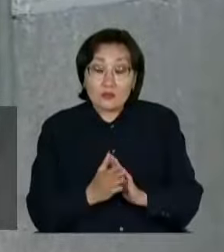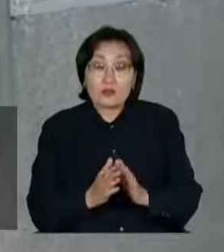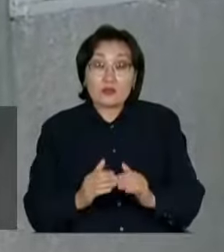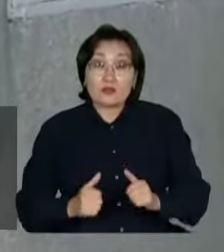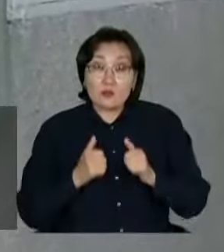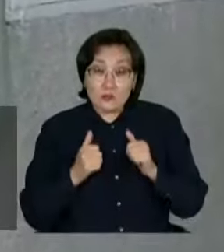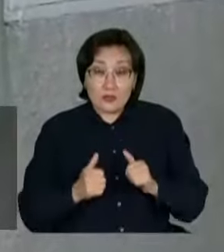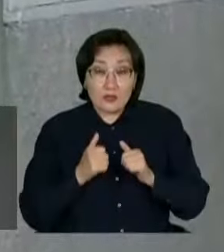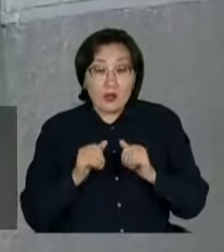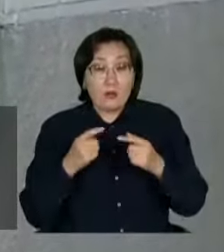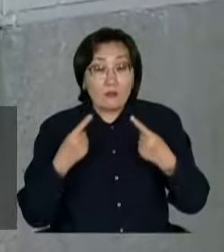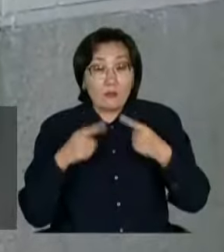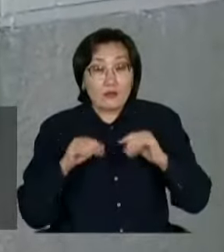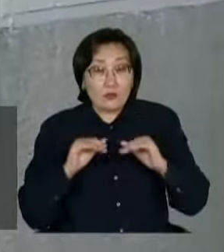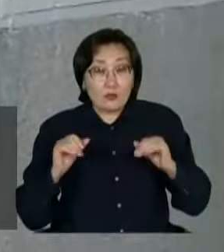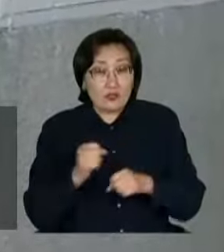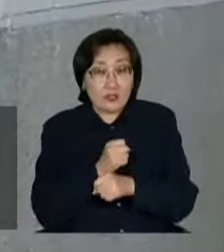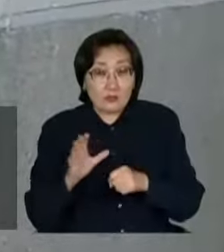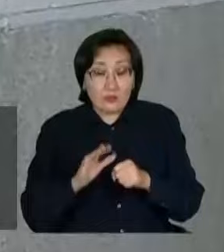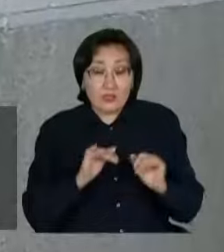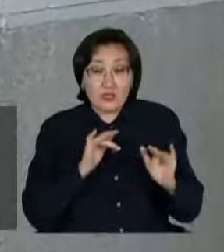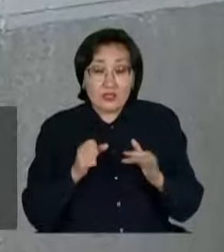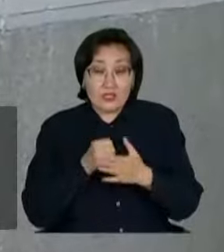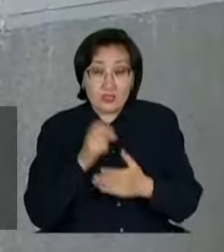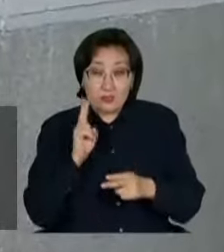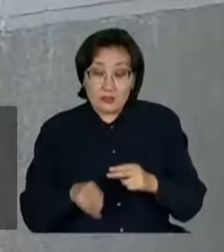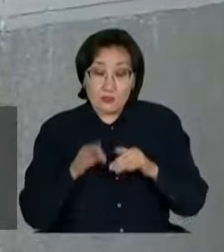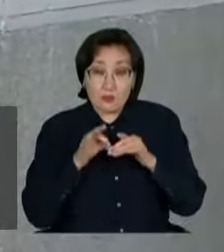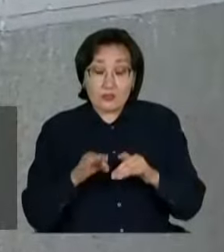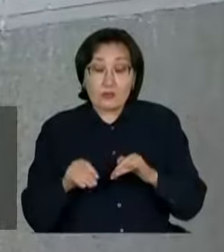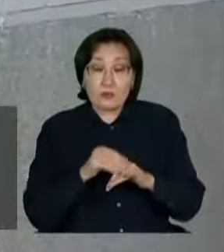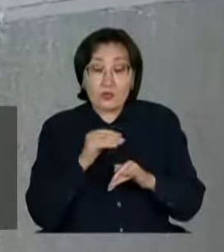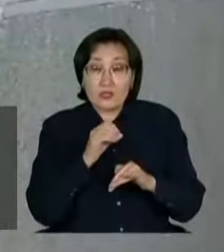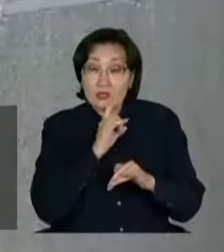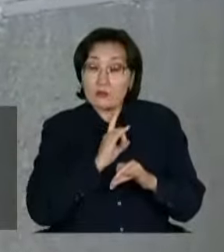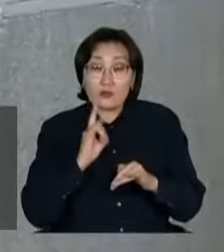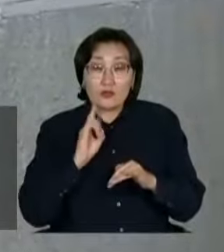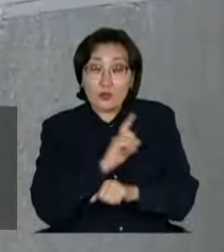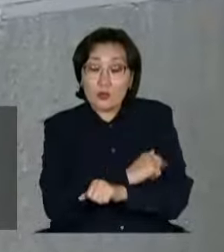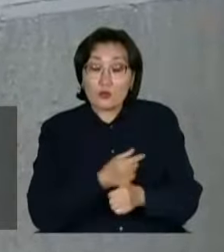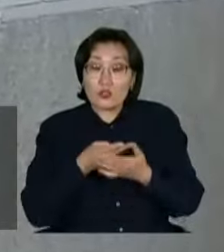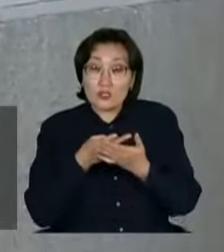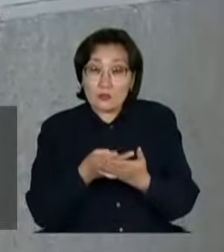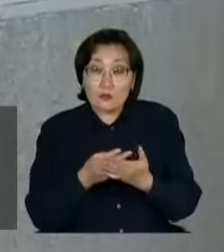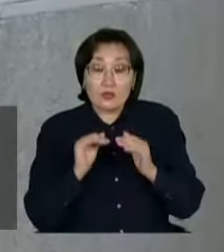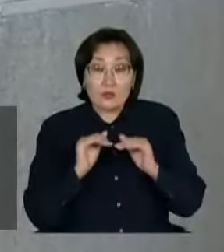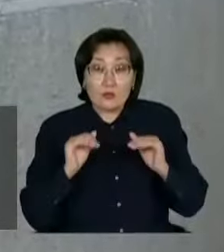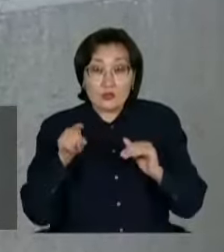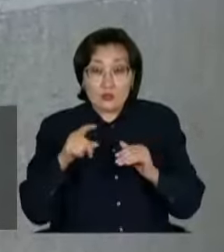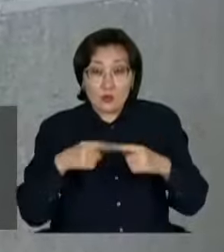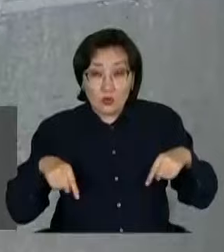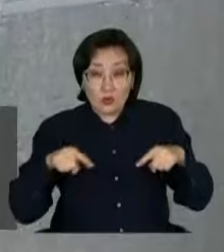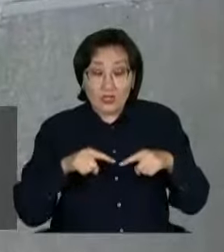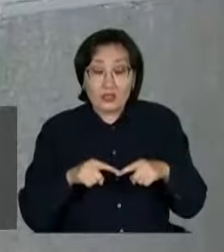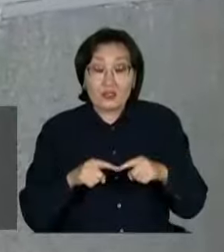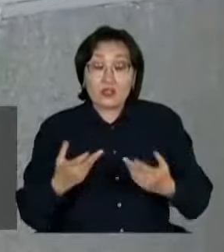Басқа балаларда бұлай жәбір көрмес үшін істі аяғына дейін апарамыз. Әйелім сырқаттанып ауруханада ұзақ жатқан соң, балаларым сол орталыққа түскен